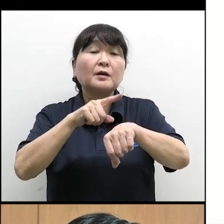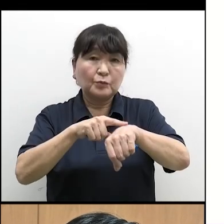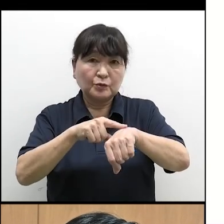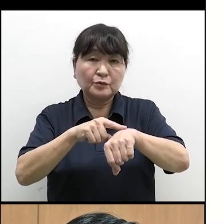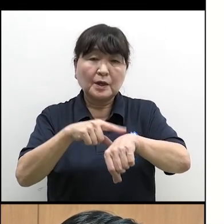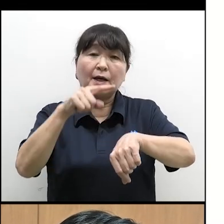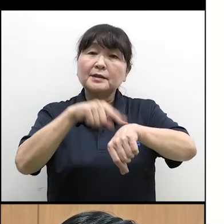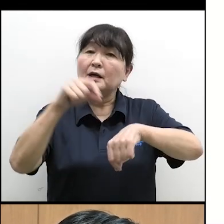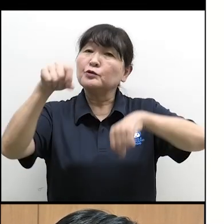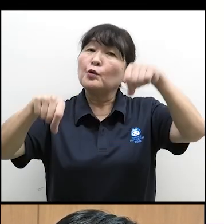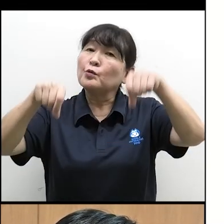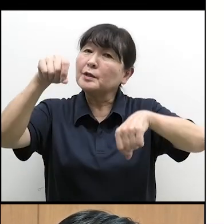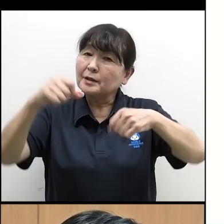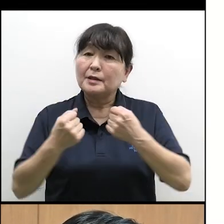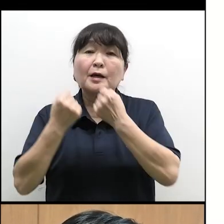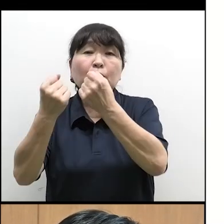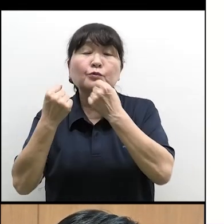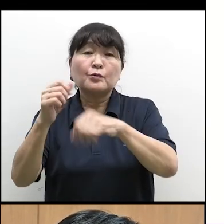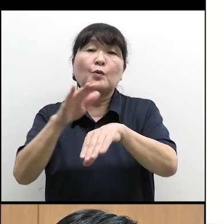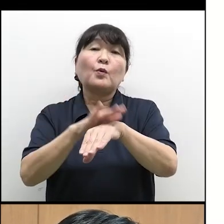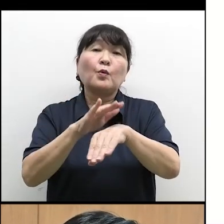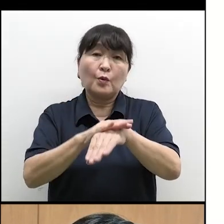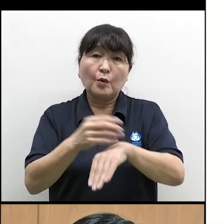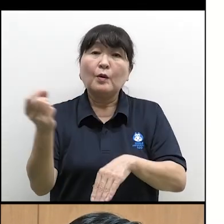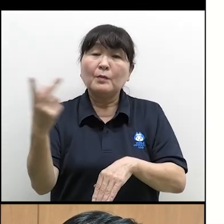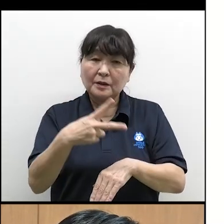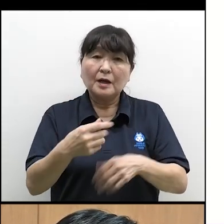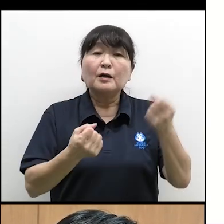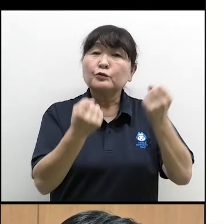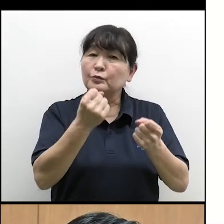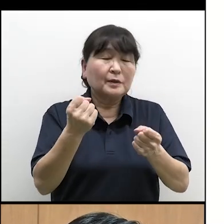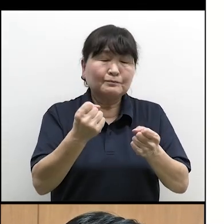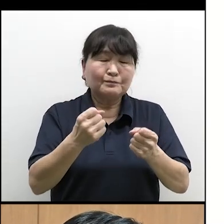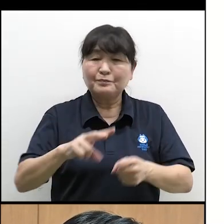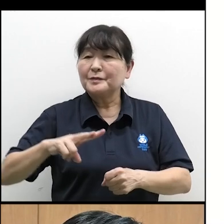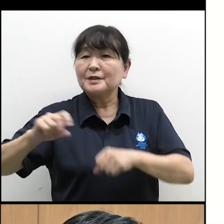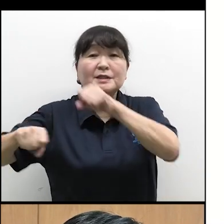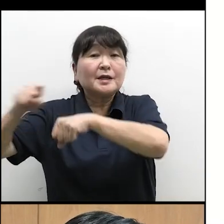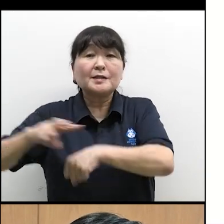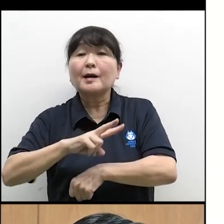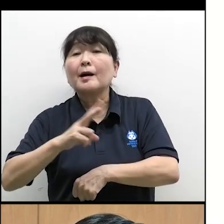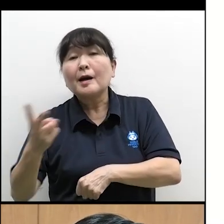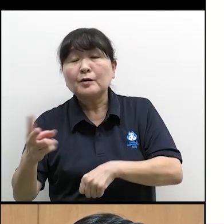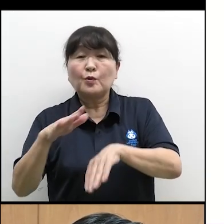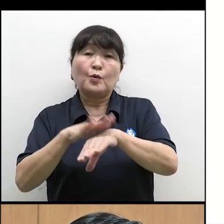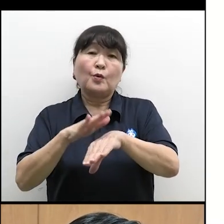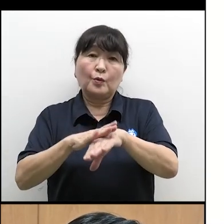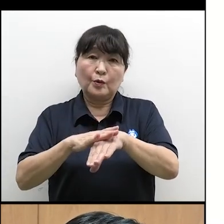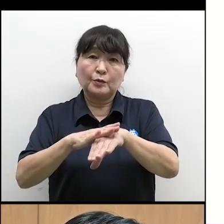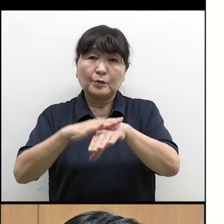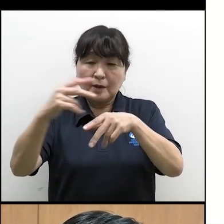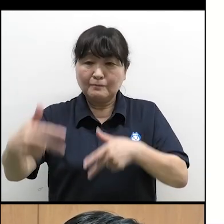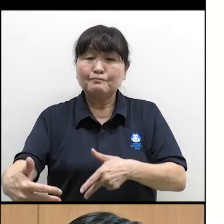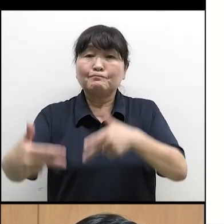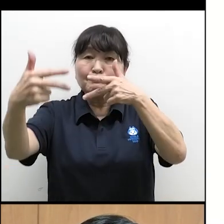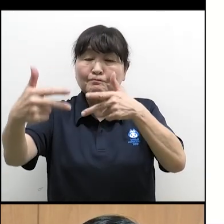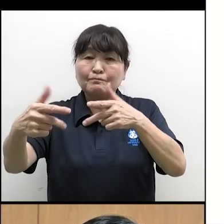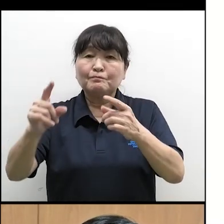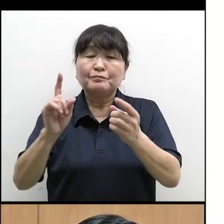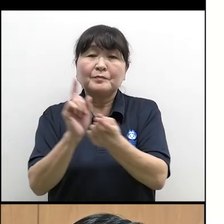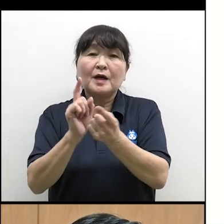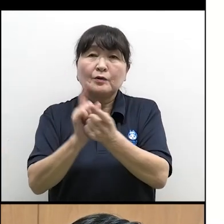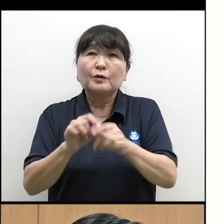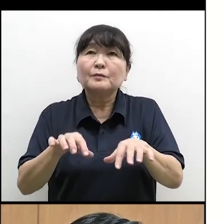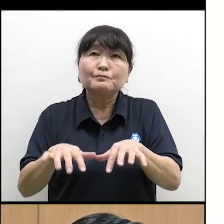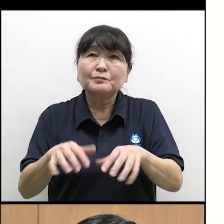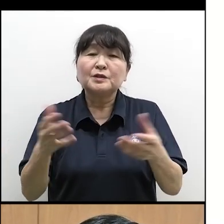勤手段を自転車や交通機関に切り替える、またテレワークをする、年次有給休暇をこの時期に取得していただ